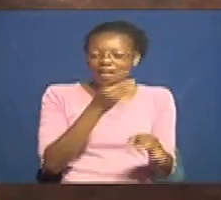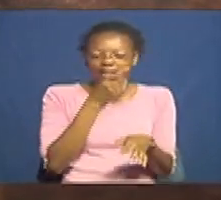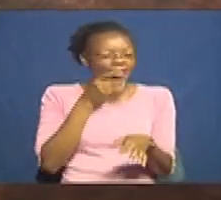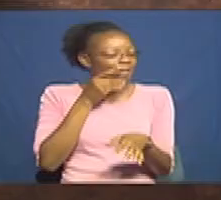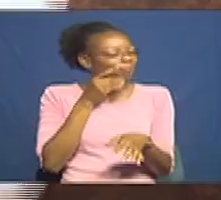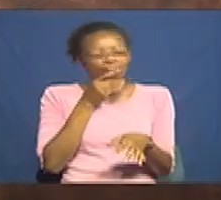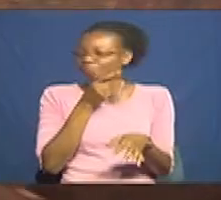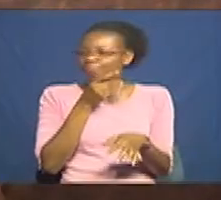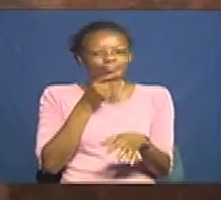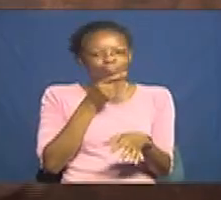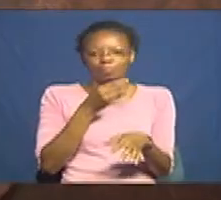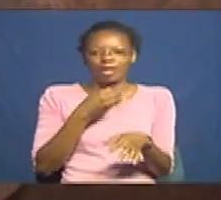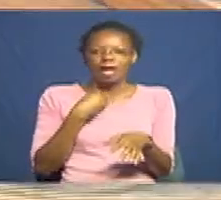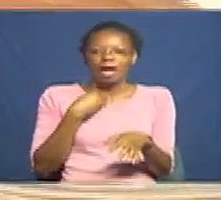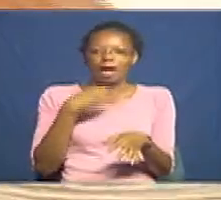brittle.